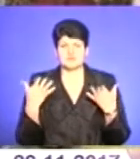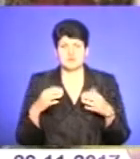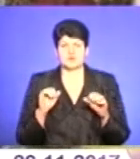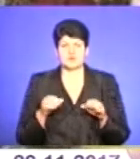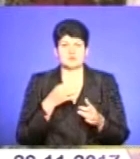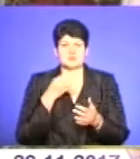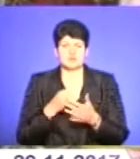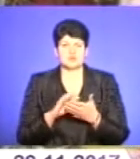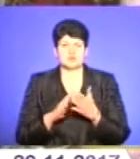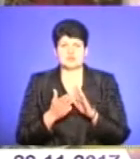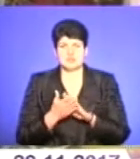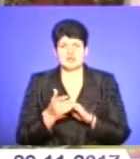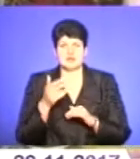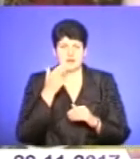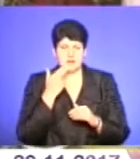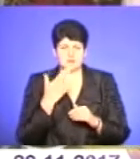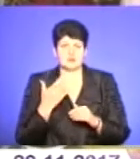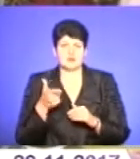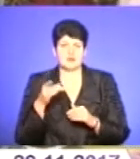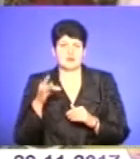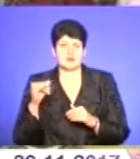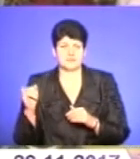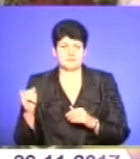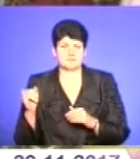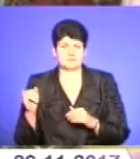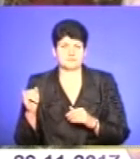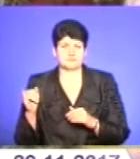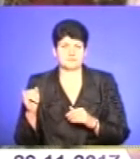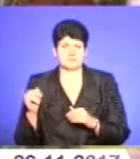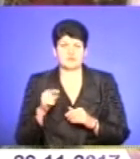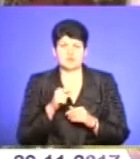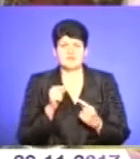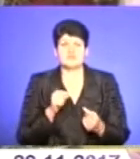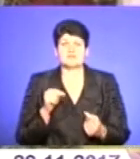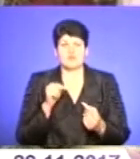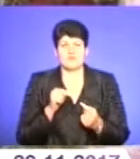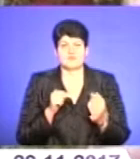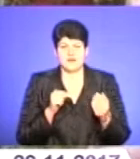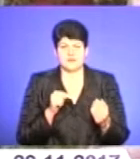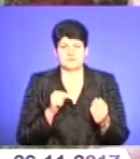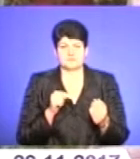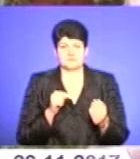що ситуація з грипу та гострих респіраторних вірусних інфекцій, вона відповідає